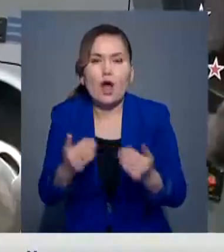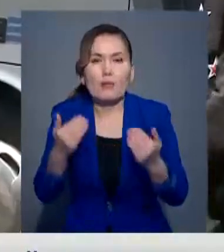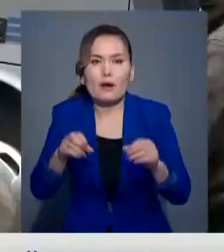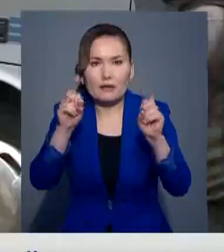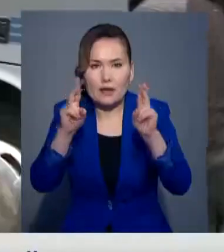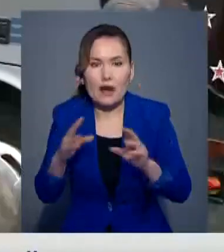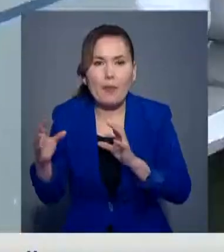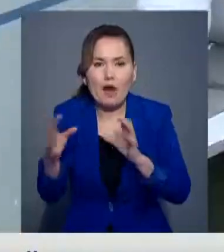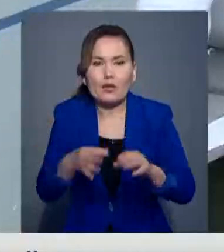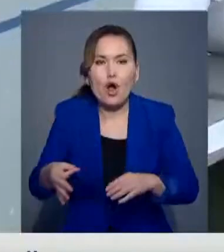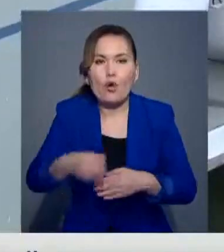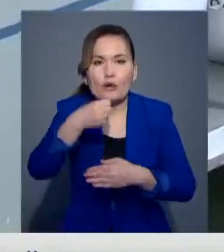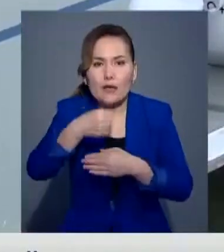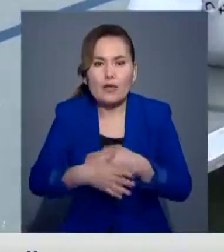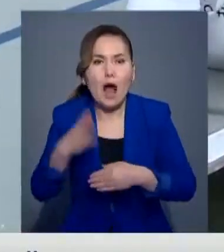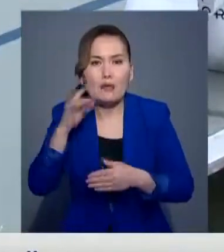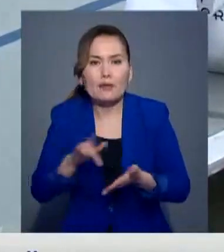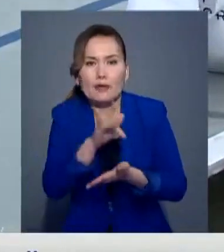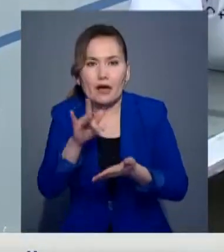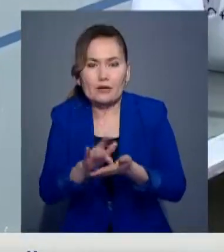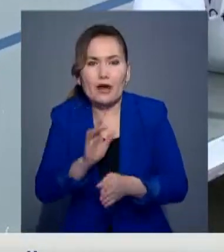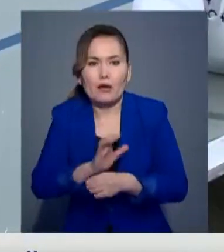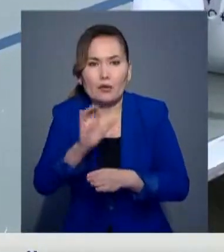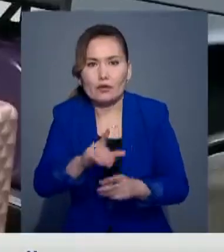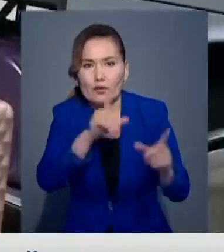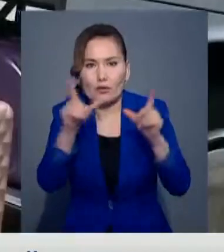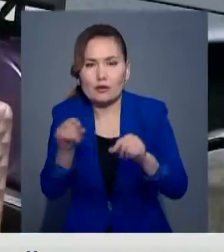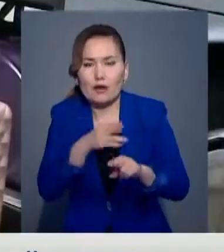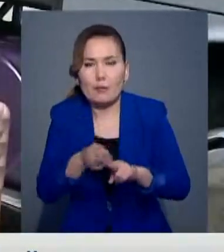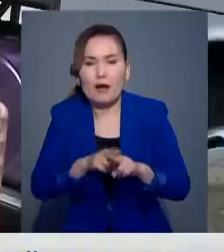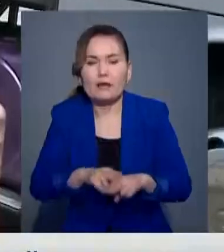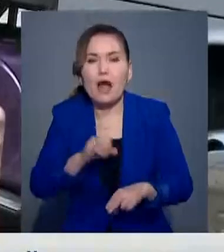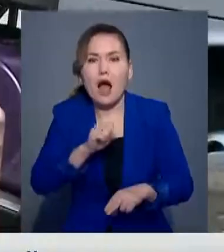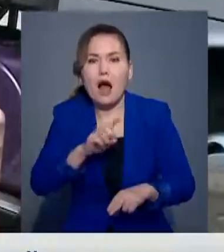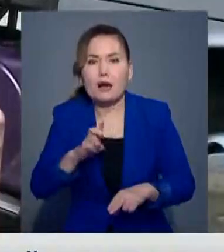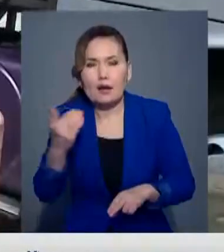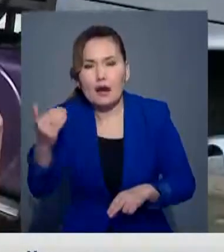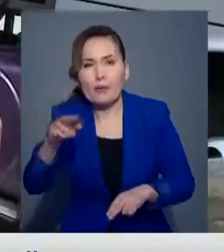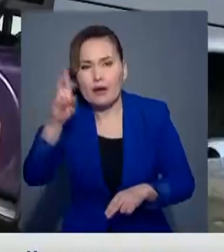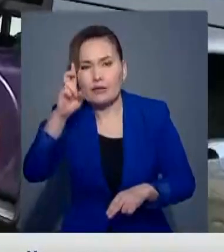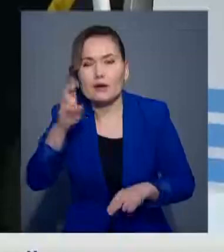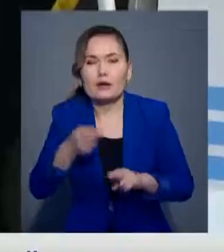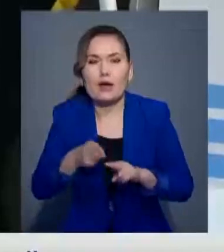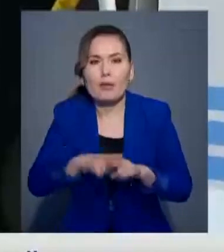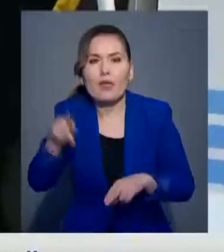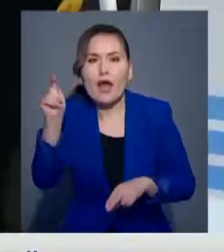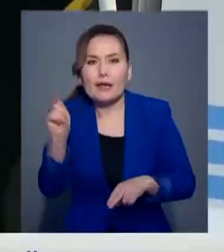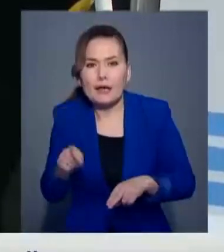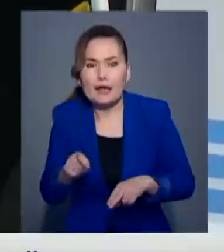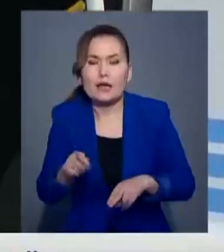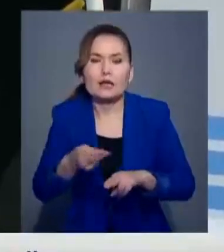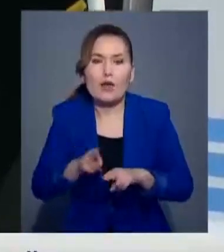арнайы автобуспен облыс орталығынан Алматы қаласына аттанып кетті. Біріккен Араб Әмірліктерінде карантинде болған жолаушылар